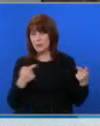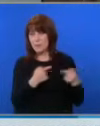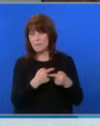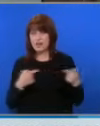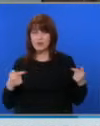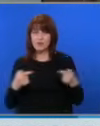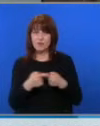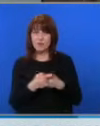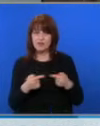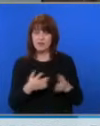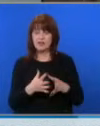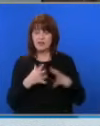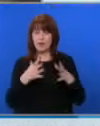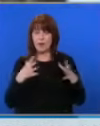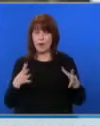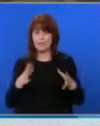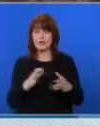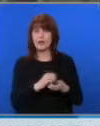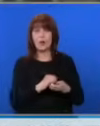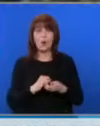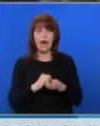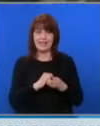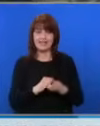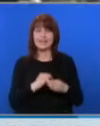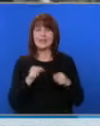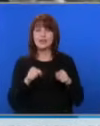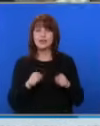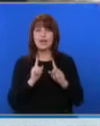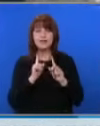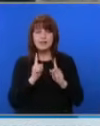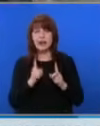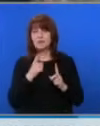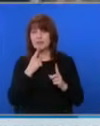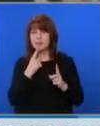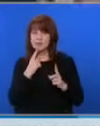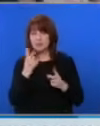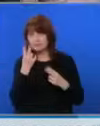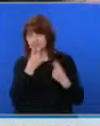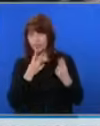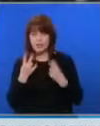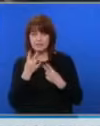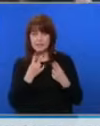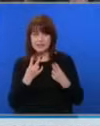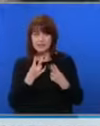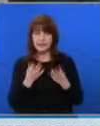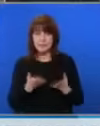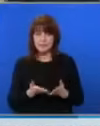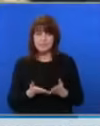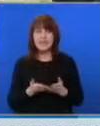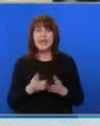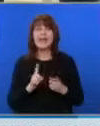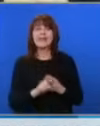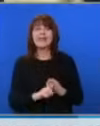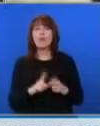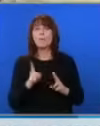двете най-големи коалиции в Народното събрание и тези противоречия трябва да бъдат преодоляни в рамките на преговорния процес. Кирил